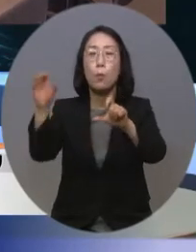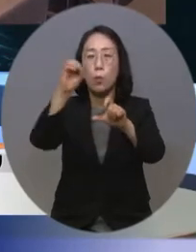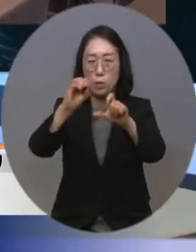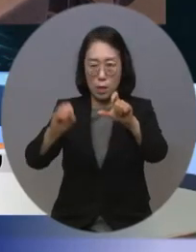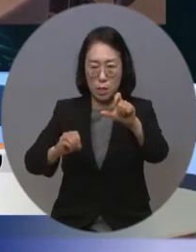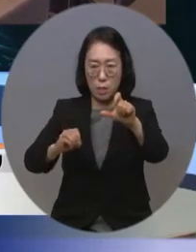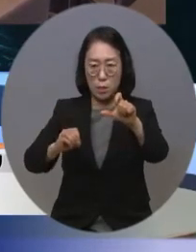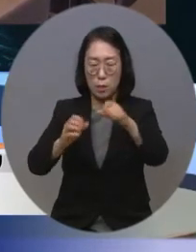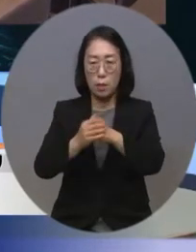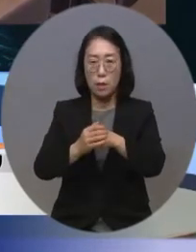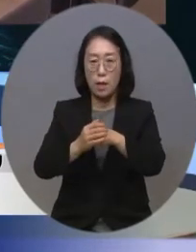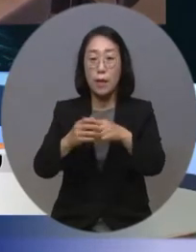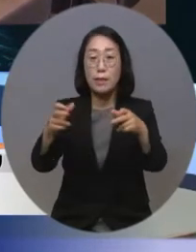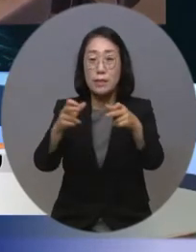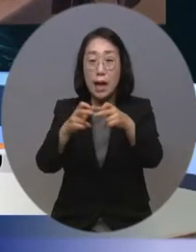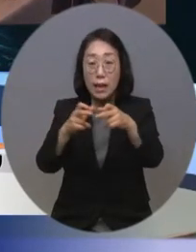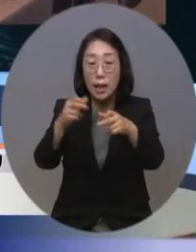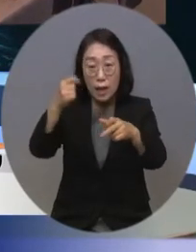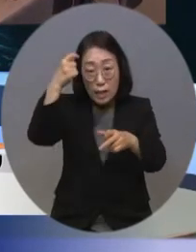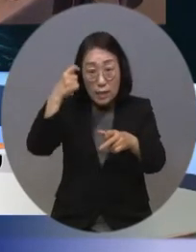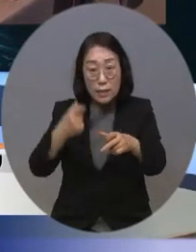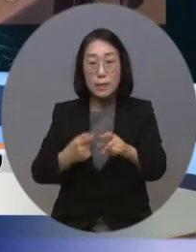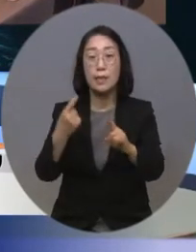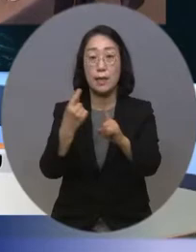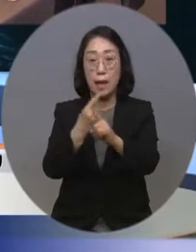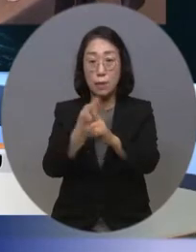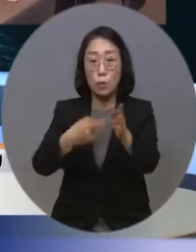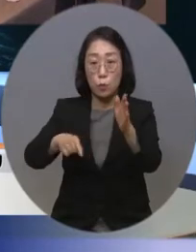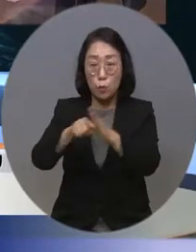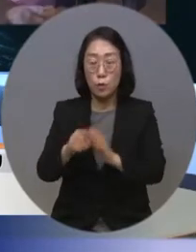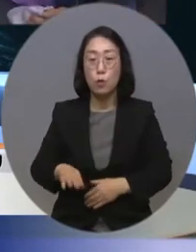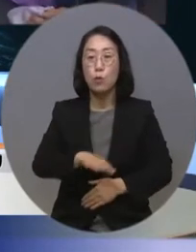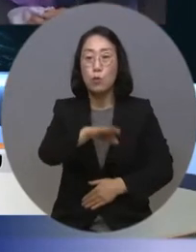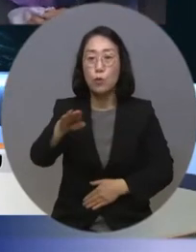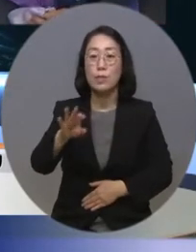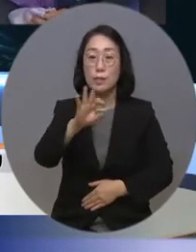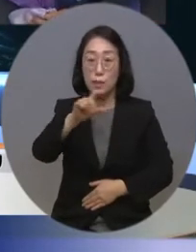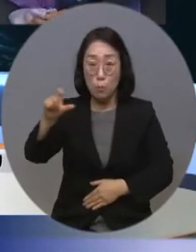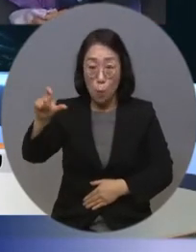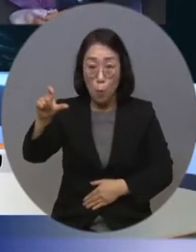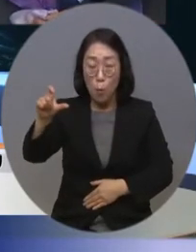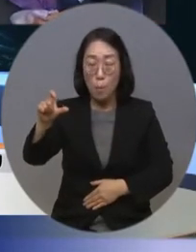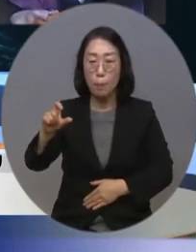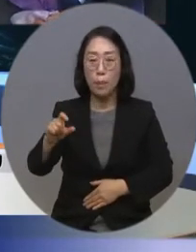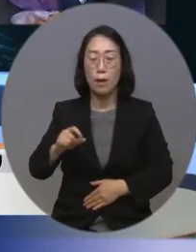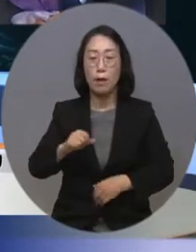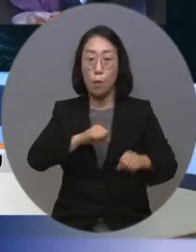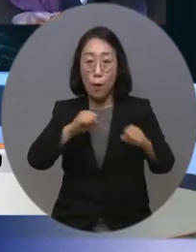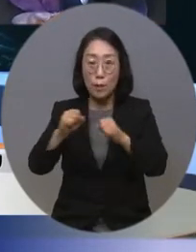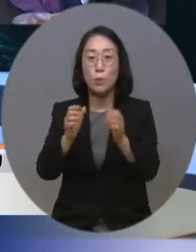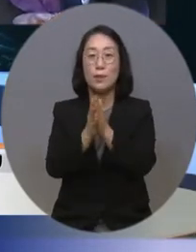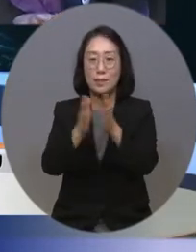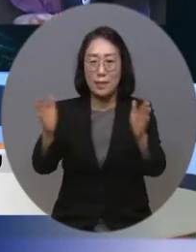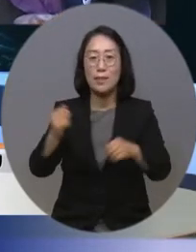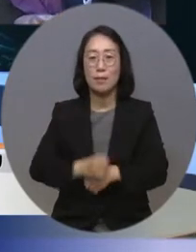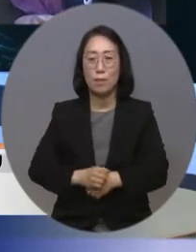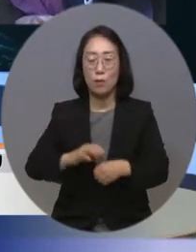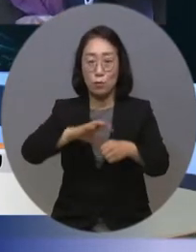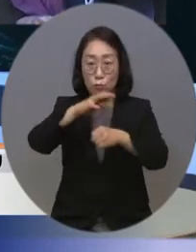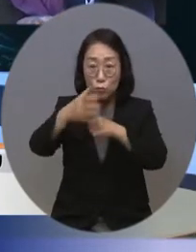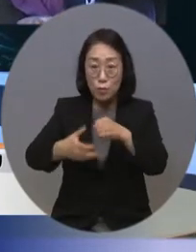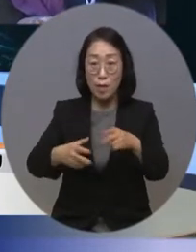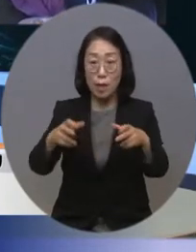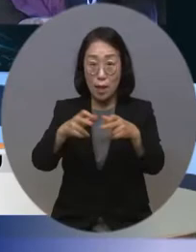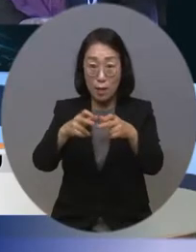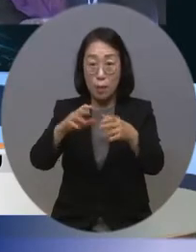장애인의 인식 개선을 위한 글로벌 캠페인 We the 15이 시작됩니다. 국제패럴림픽위원회 등 20여 개